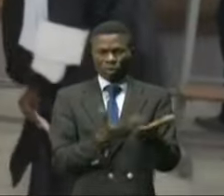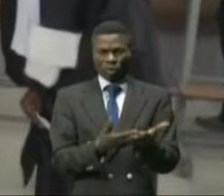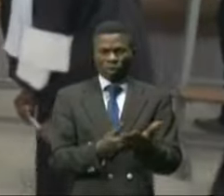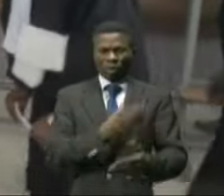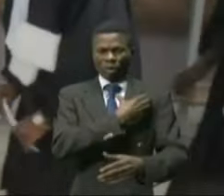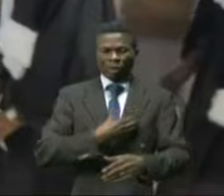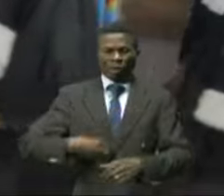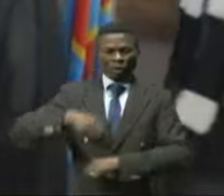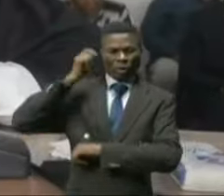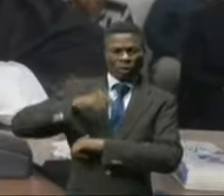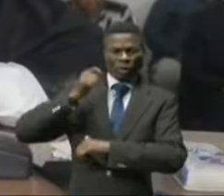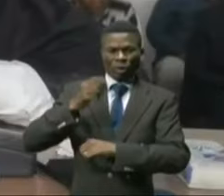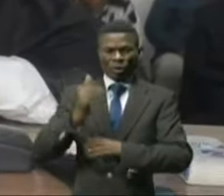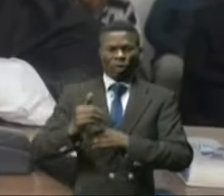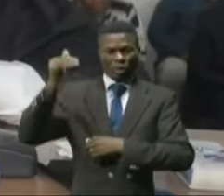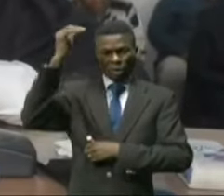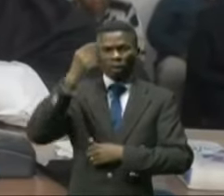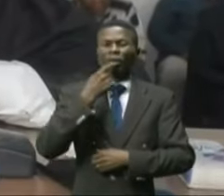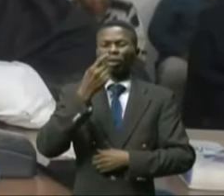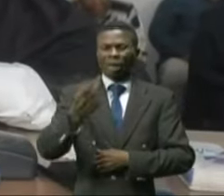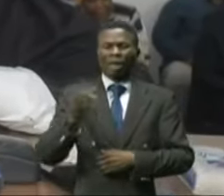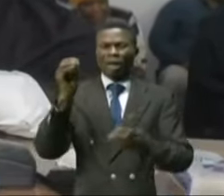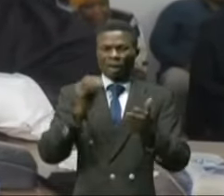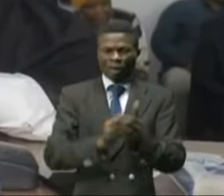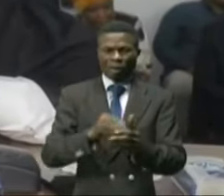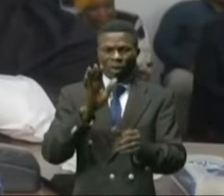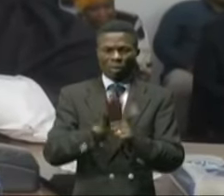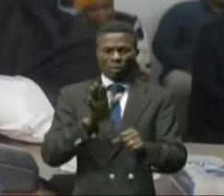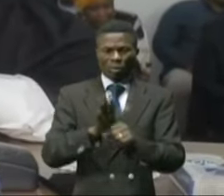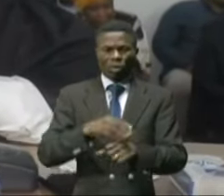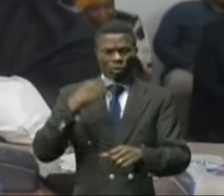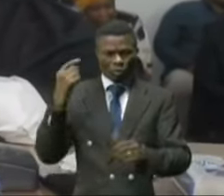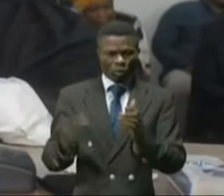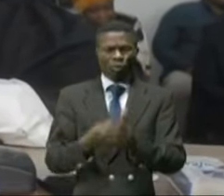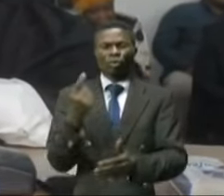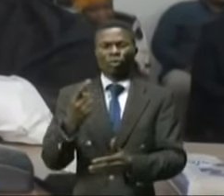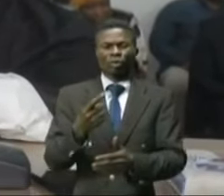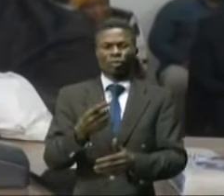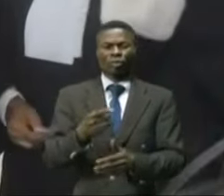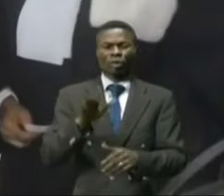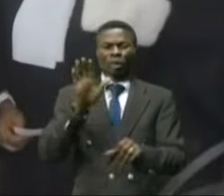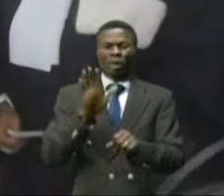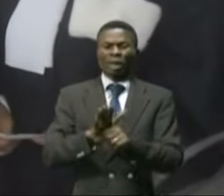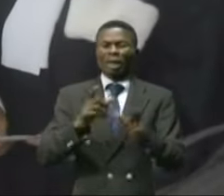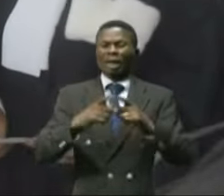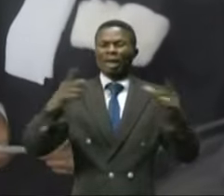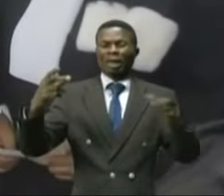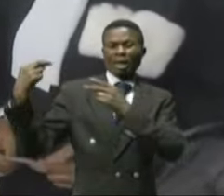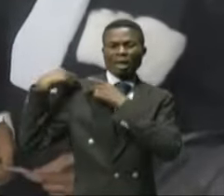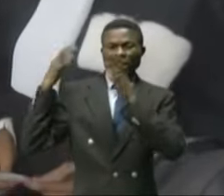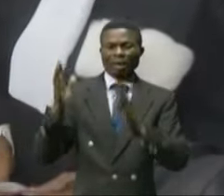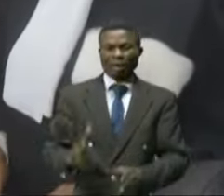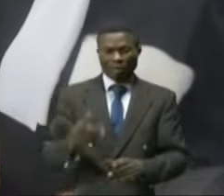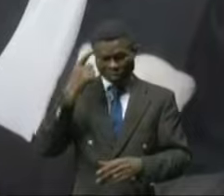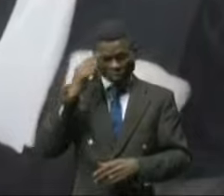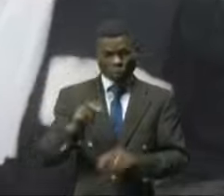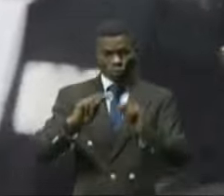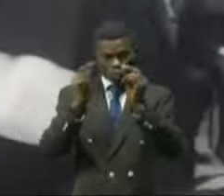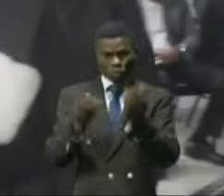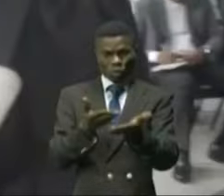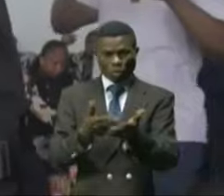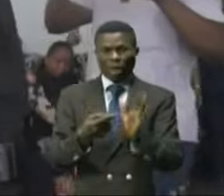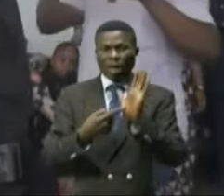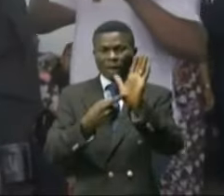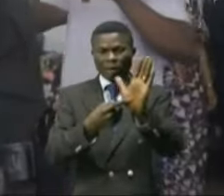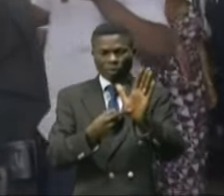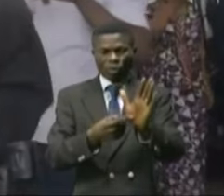magistrat suprême l'a dit et redit à multiples reprises. C'est une énorme responsabilité sur leurs épaules et ils donnent l'impression